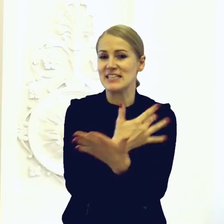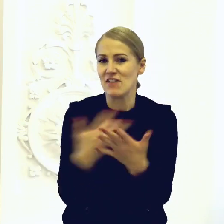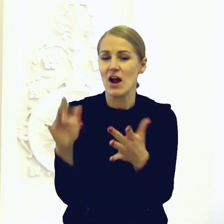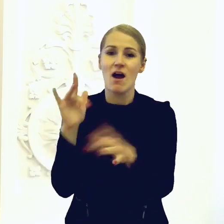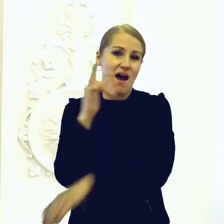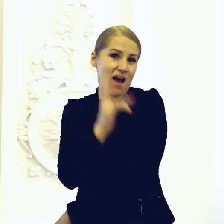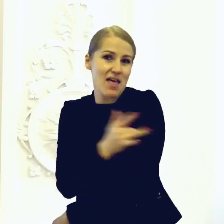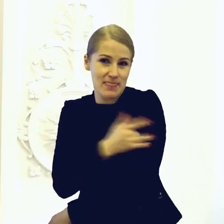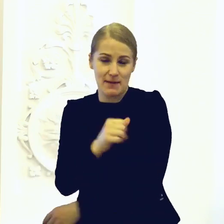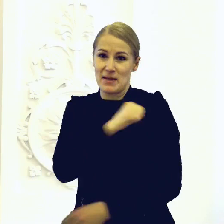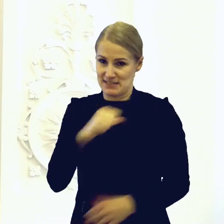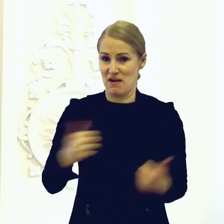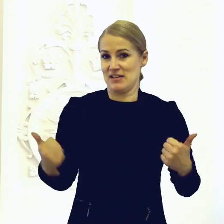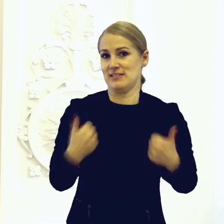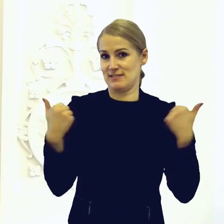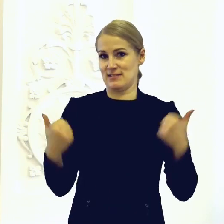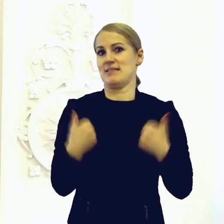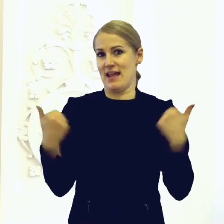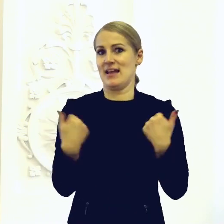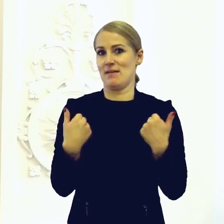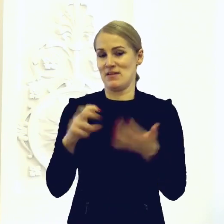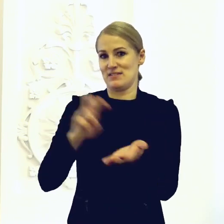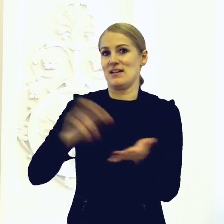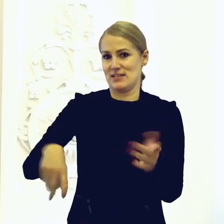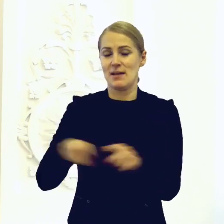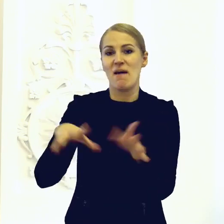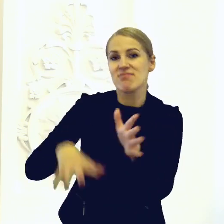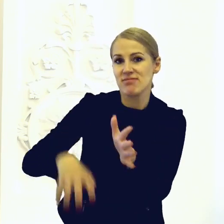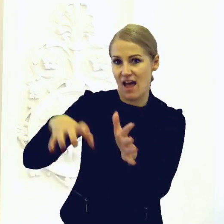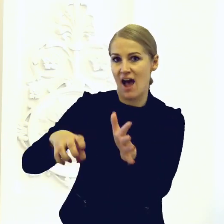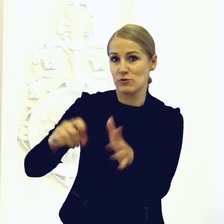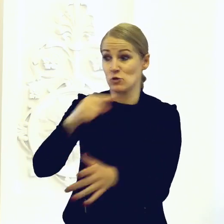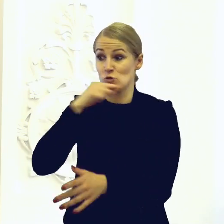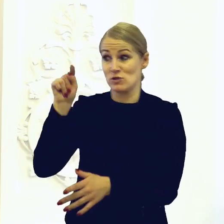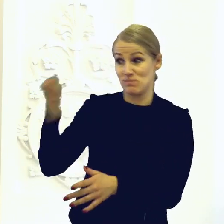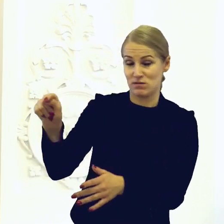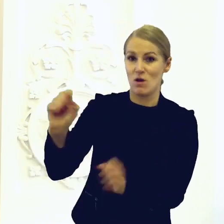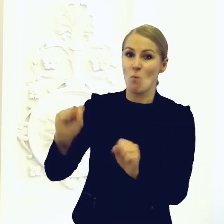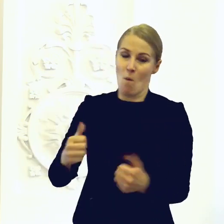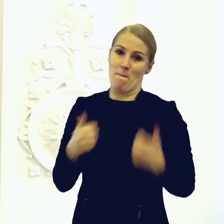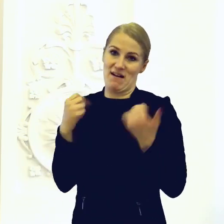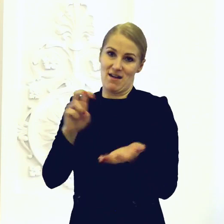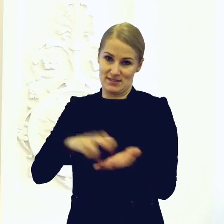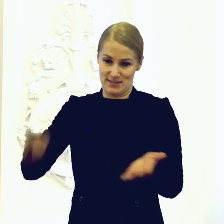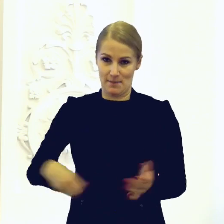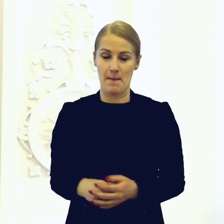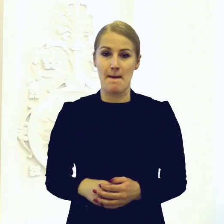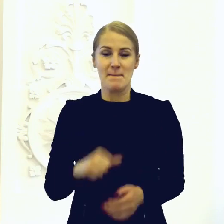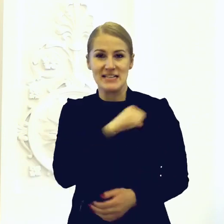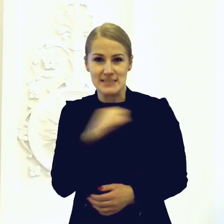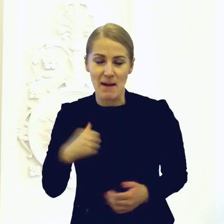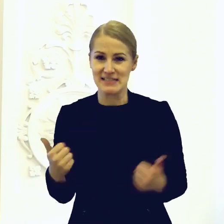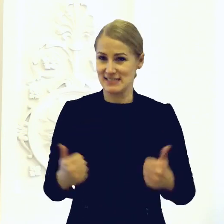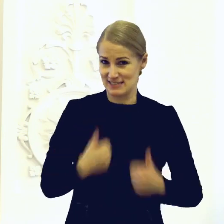pirmiausia, ir taip pat naftos apsirūpinimo prasme. Mes esame pasirengę naudotis